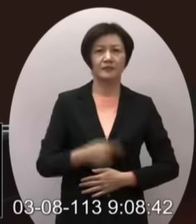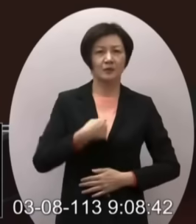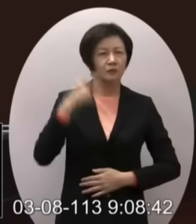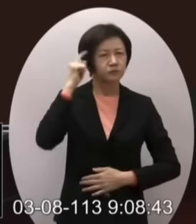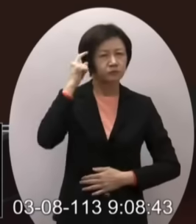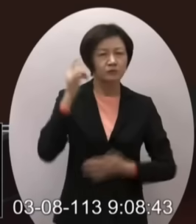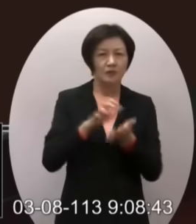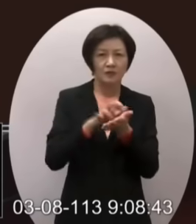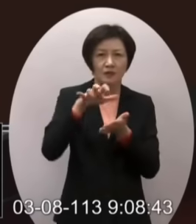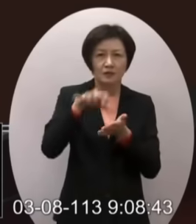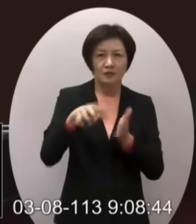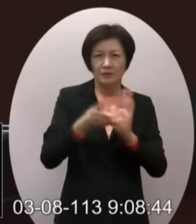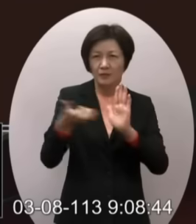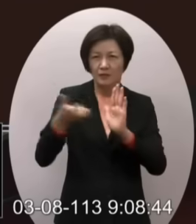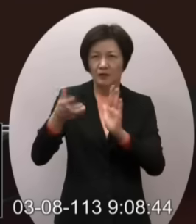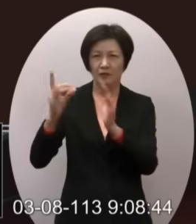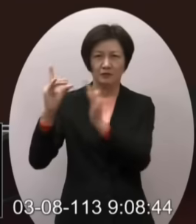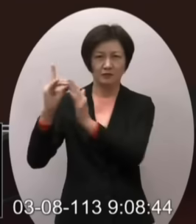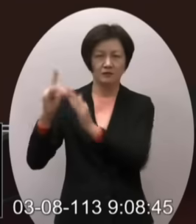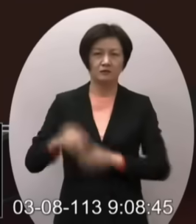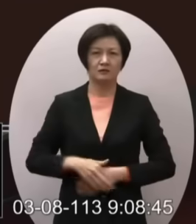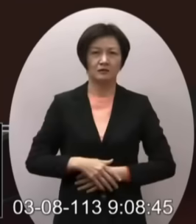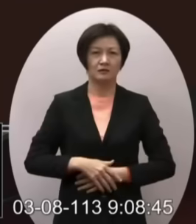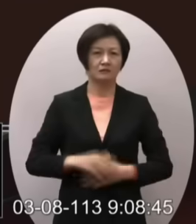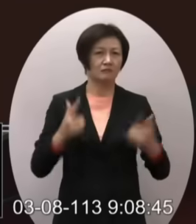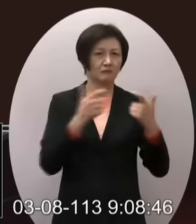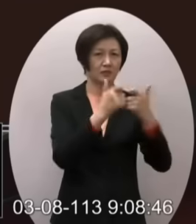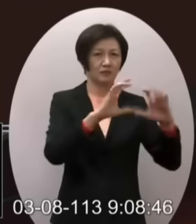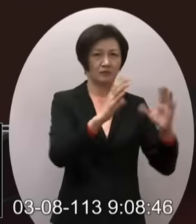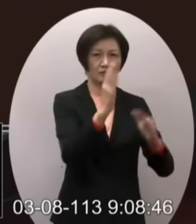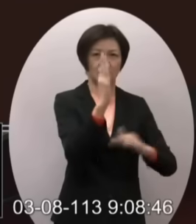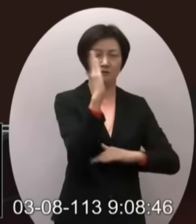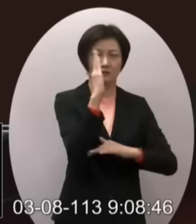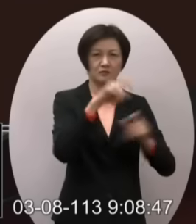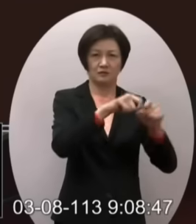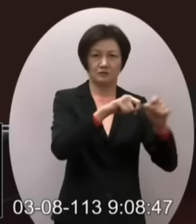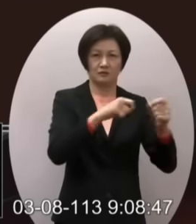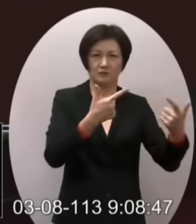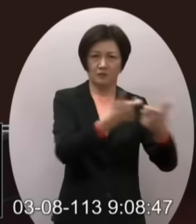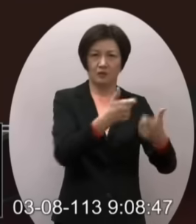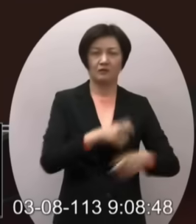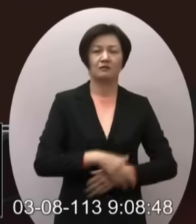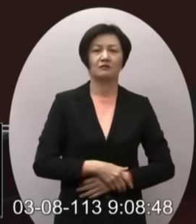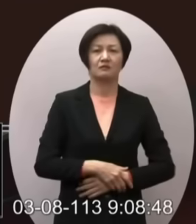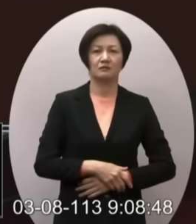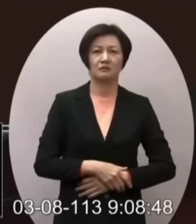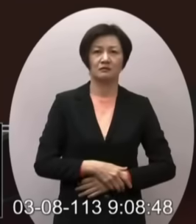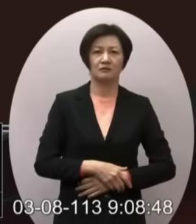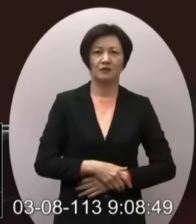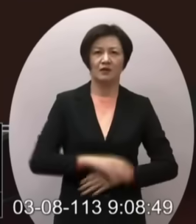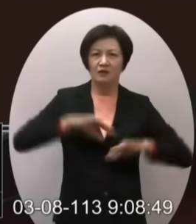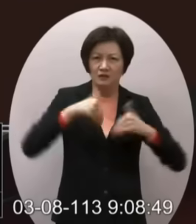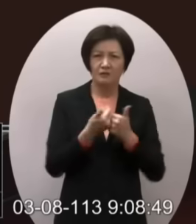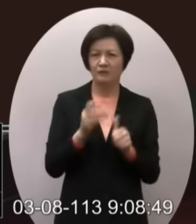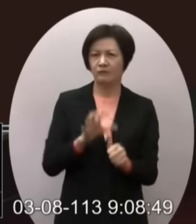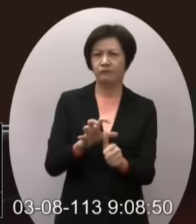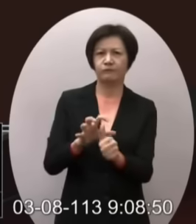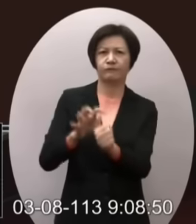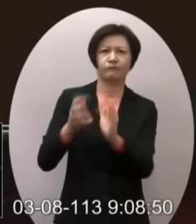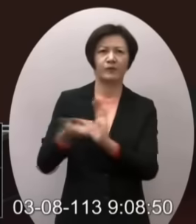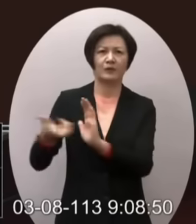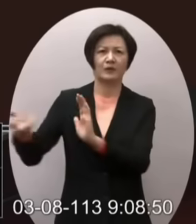城搬迁户为配合国家的重大建设与政策，被迫流离失